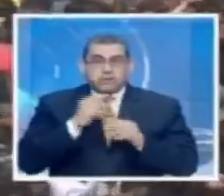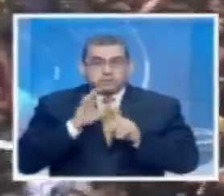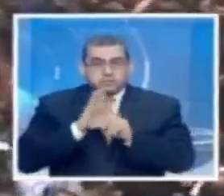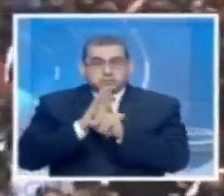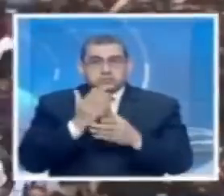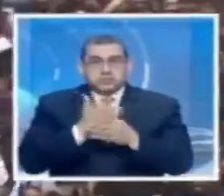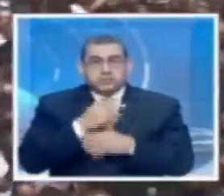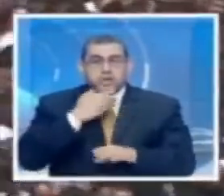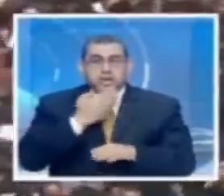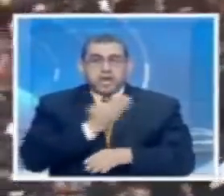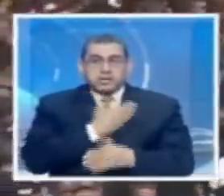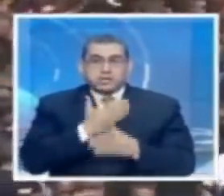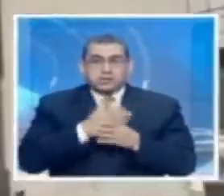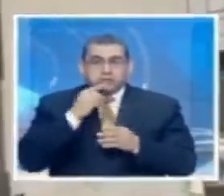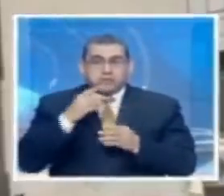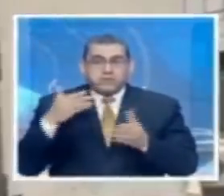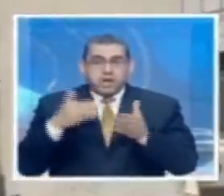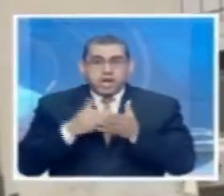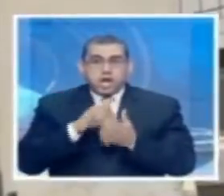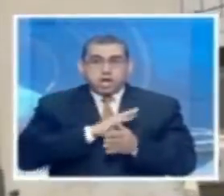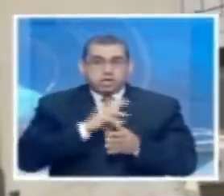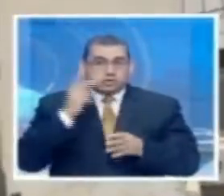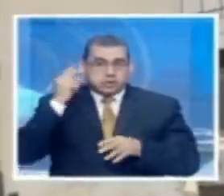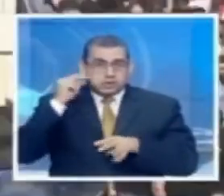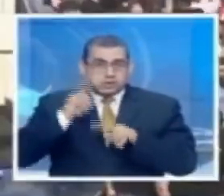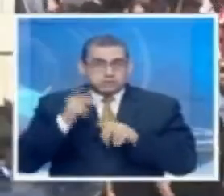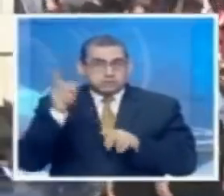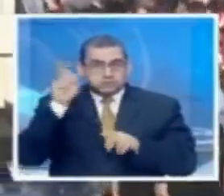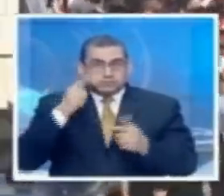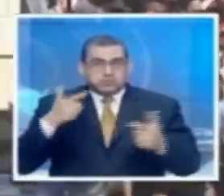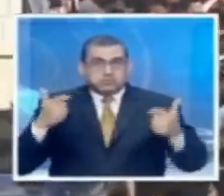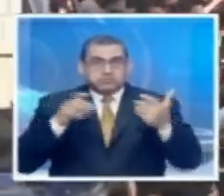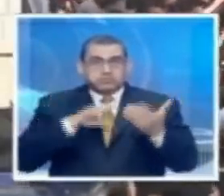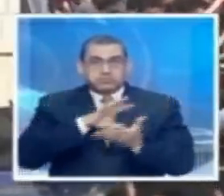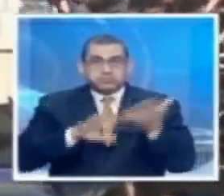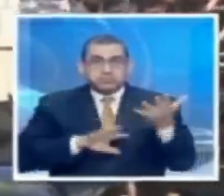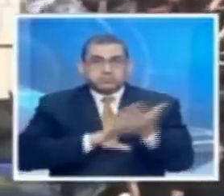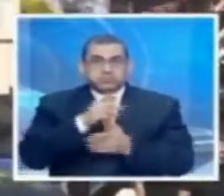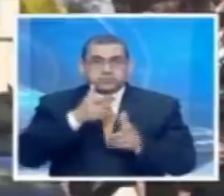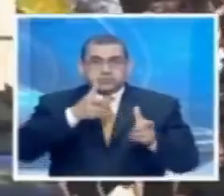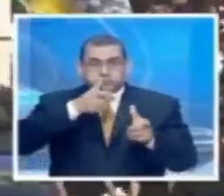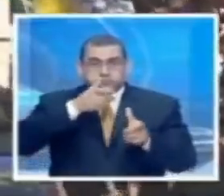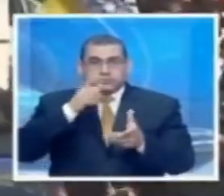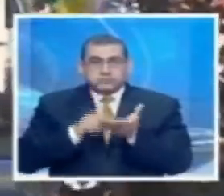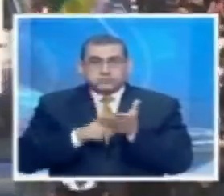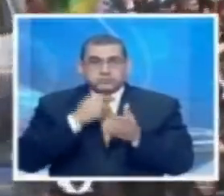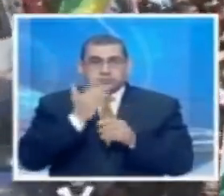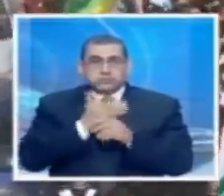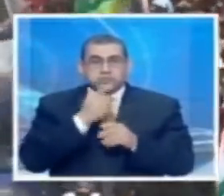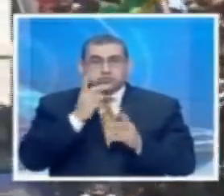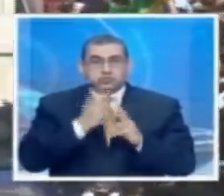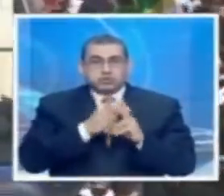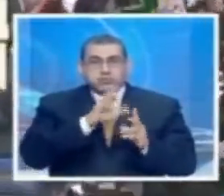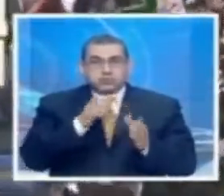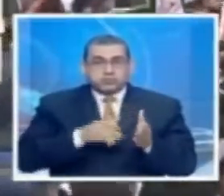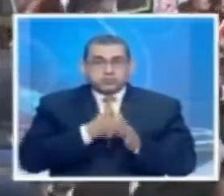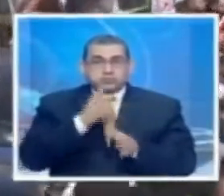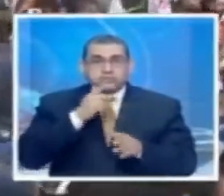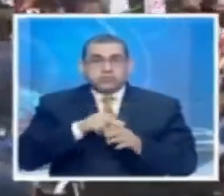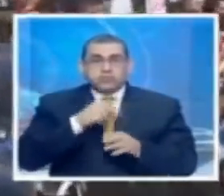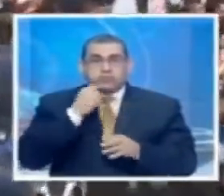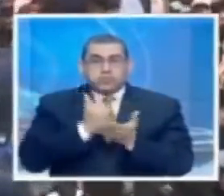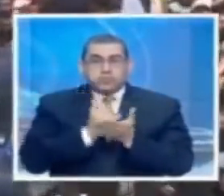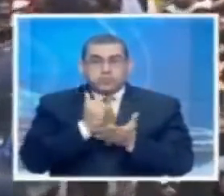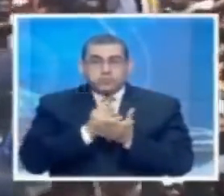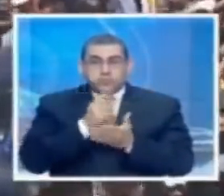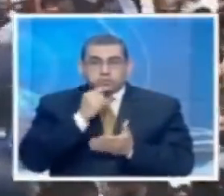لقطاع غزة، تطورت إلى مواجهات عنيفة مع جيش الاحتلال الذي أطلق الرصاص صوب المتظاهرين. وقد